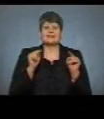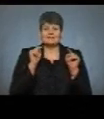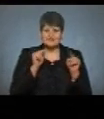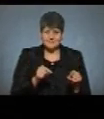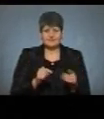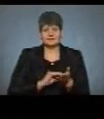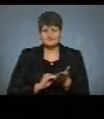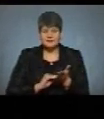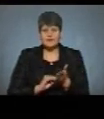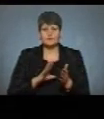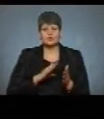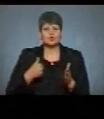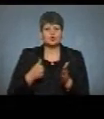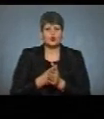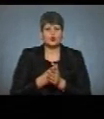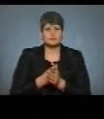діяли до